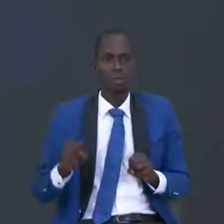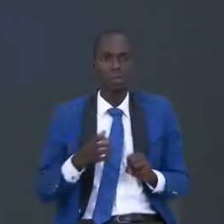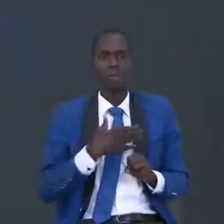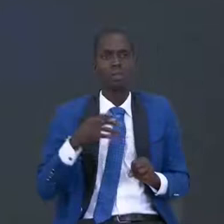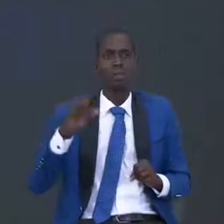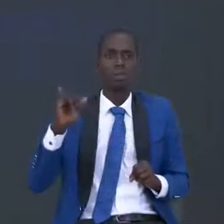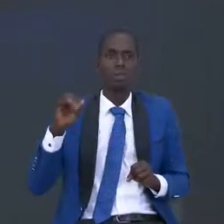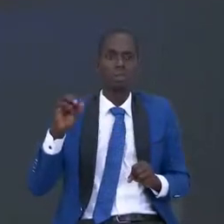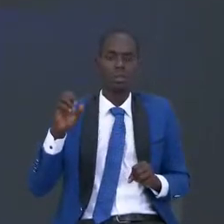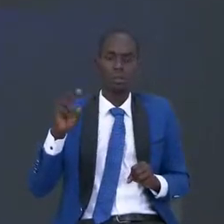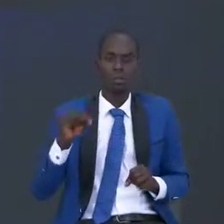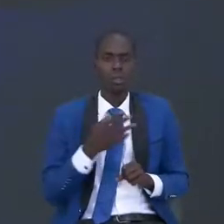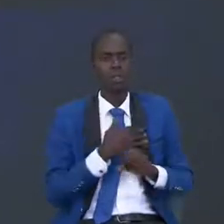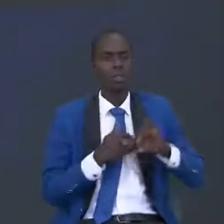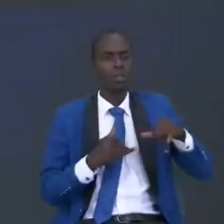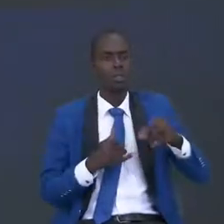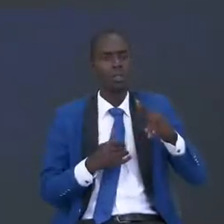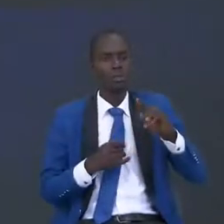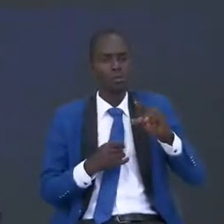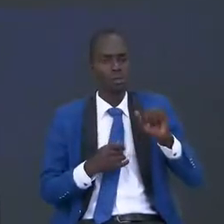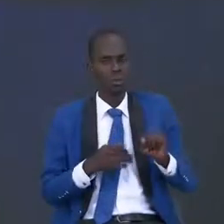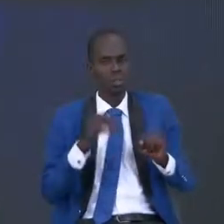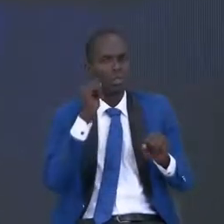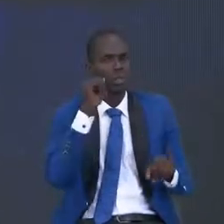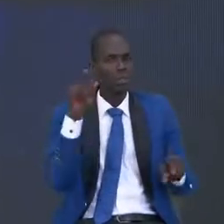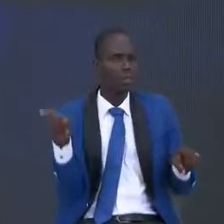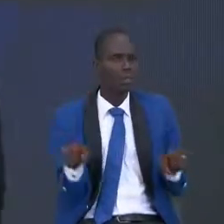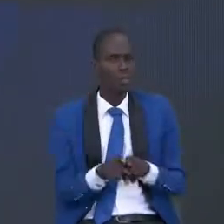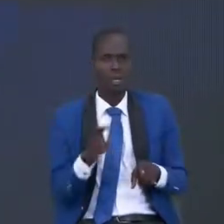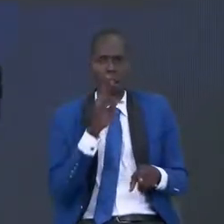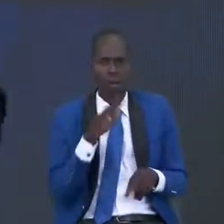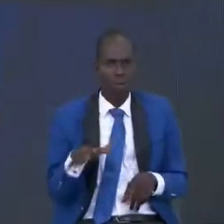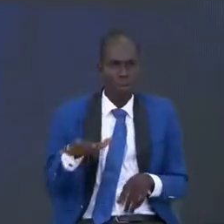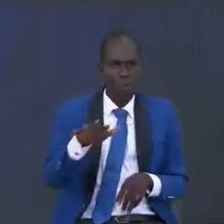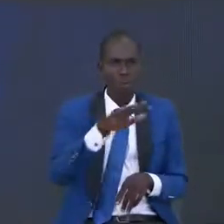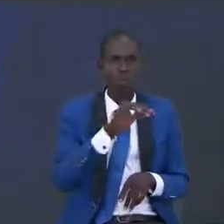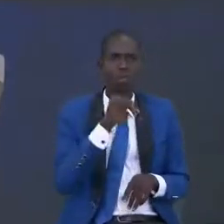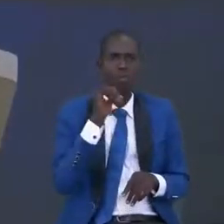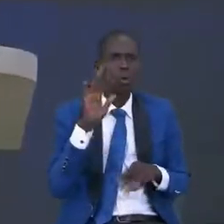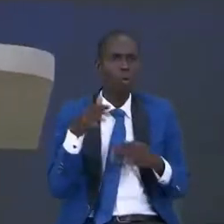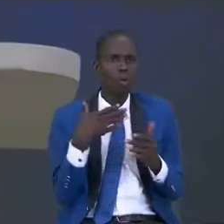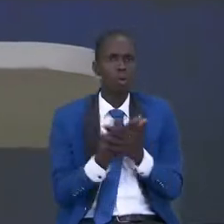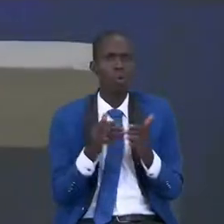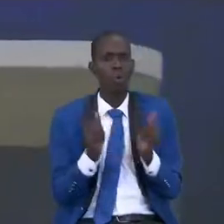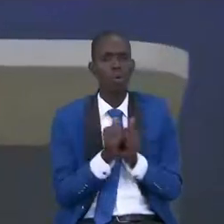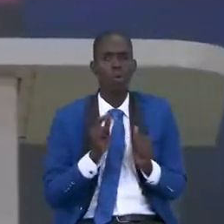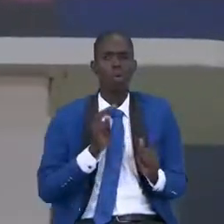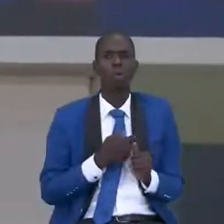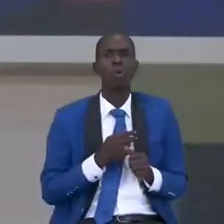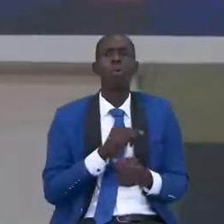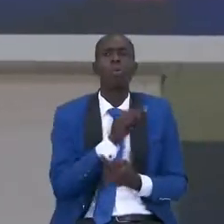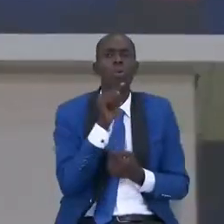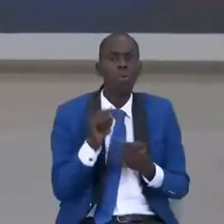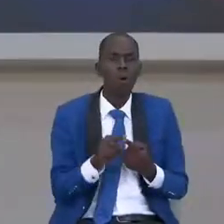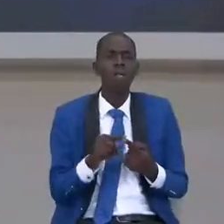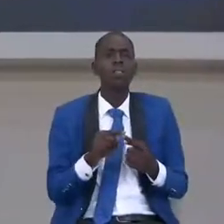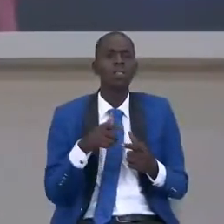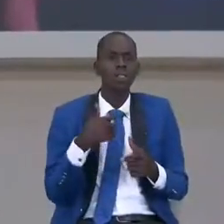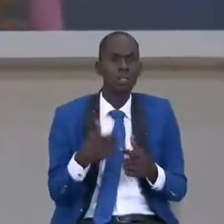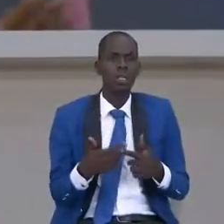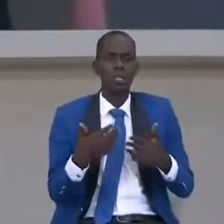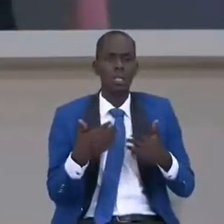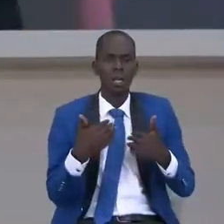ses sœurs, ne sont-elles pas toutes parmi nous? D'où lui viennent donc toutes ces choses?